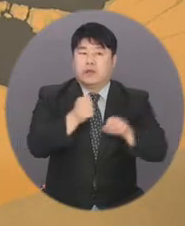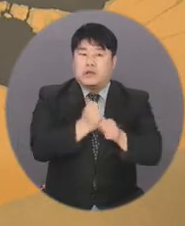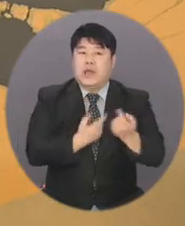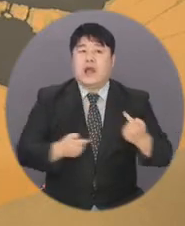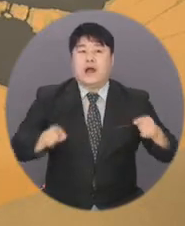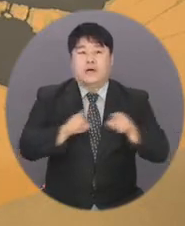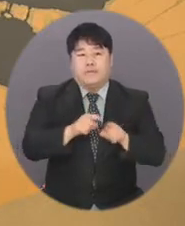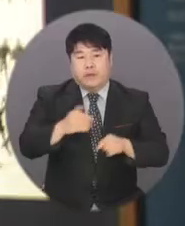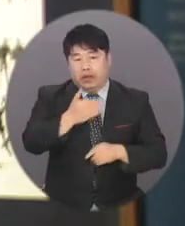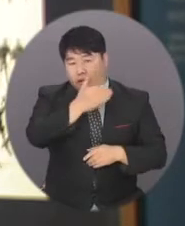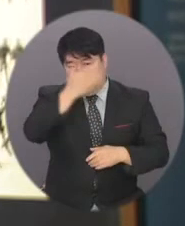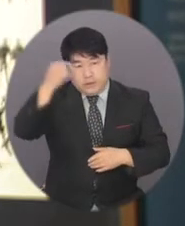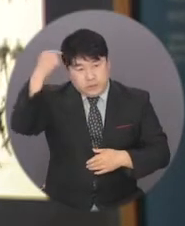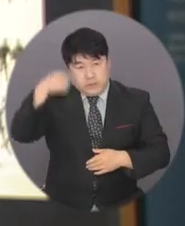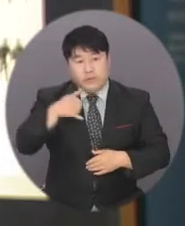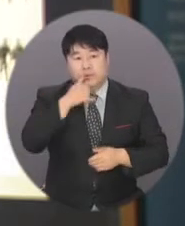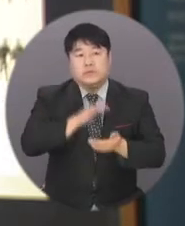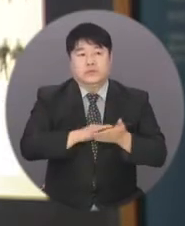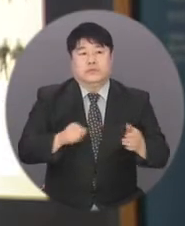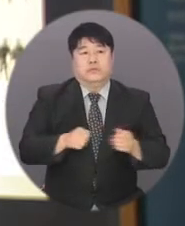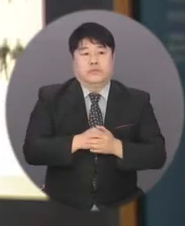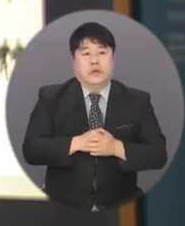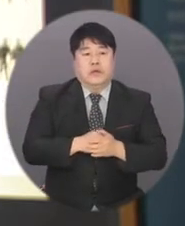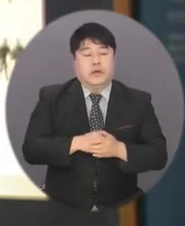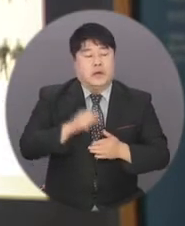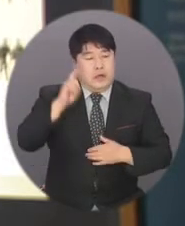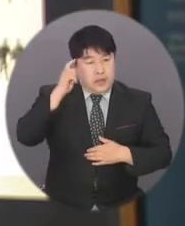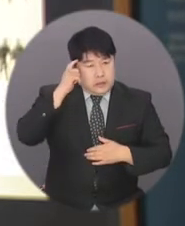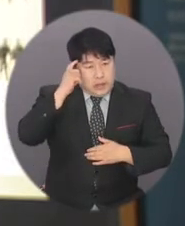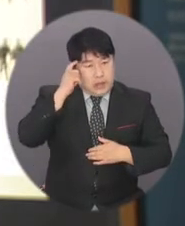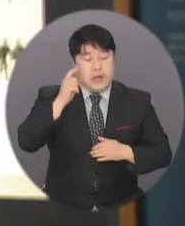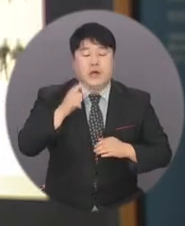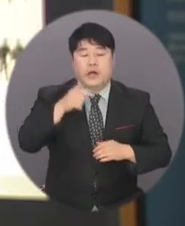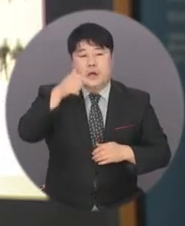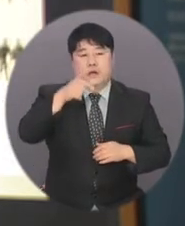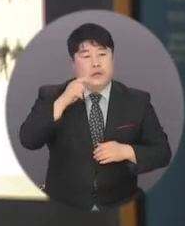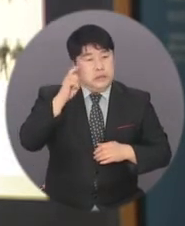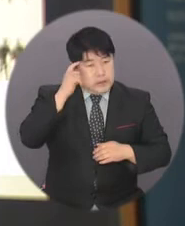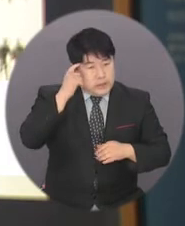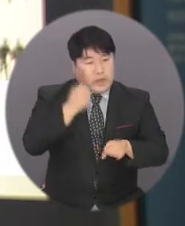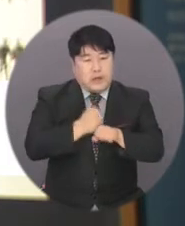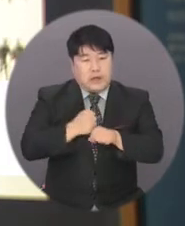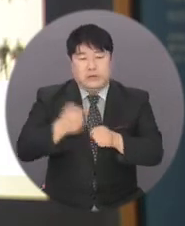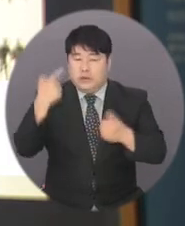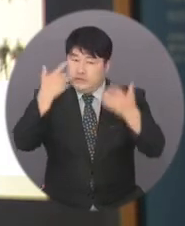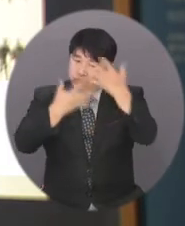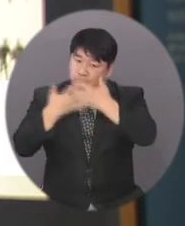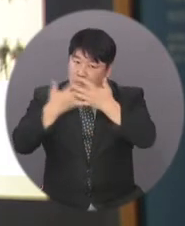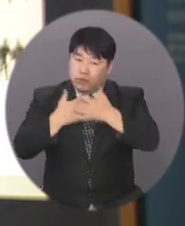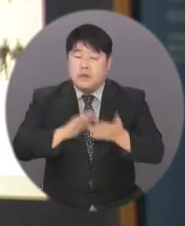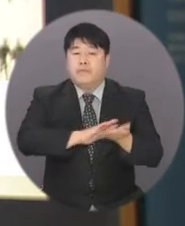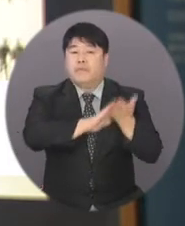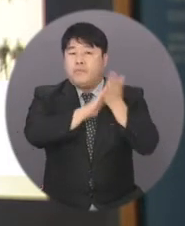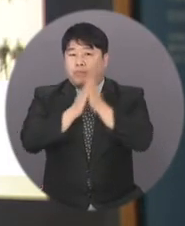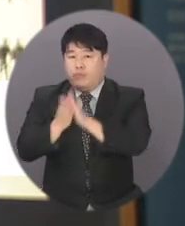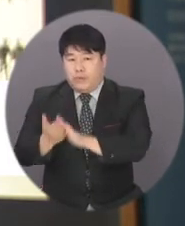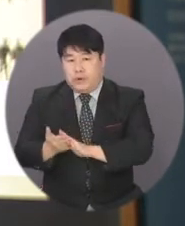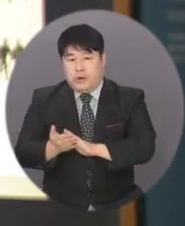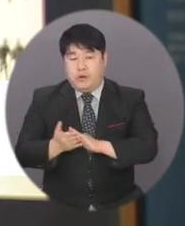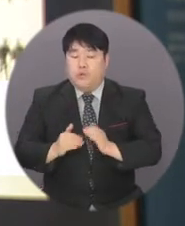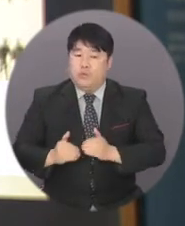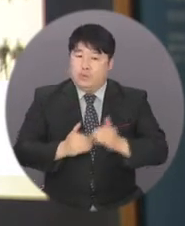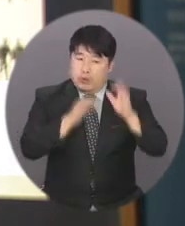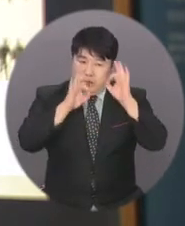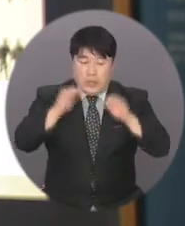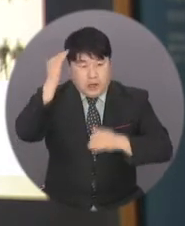감상할 수 있습니다. 구상에서 추상으로 이렇게 변화되어가는 과정을 또 보면서